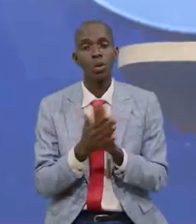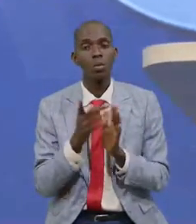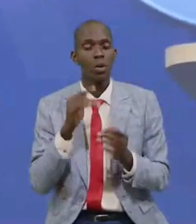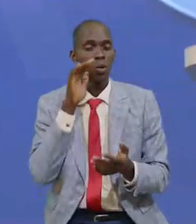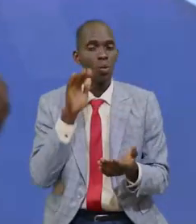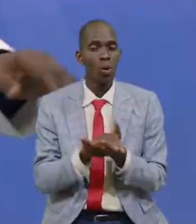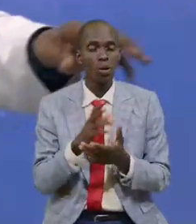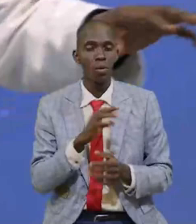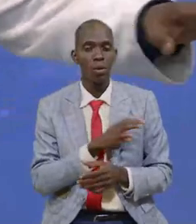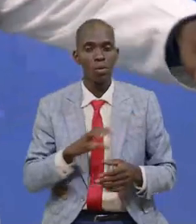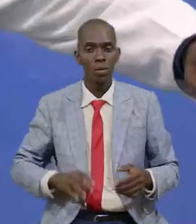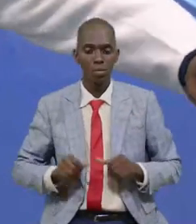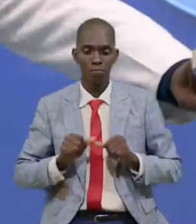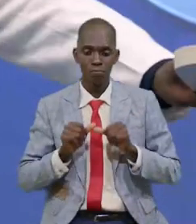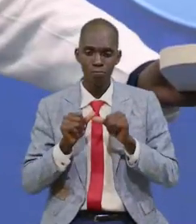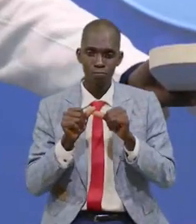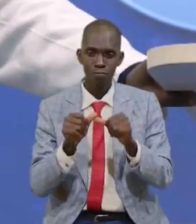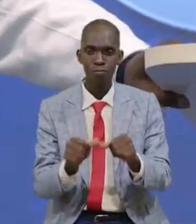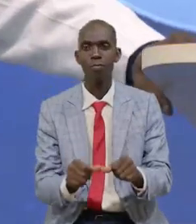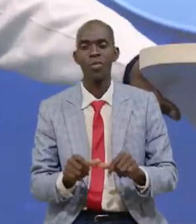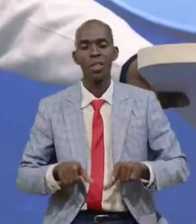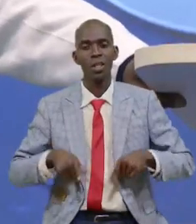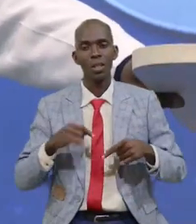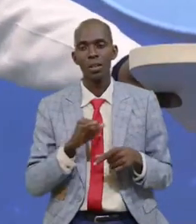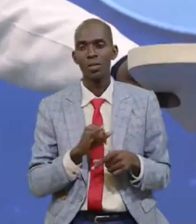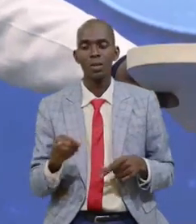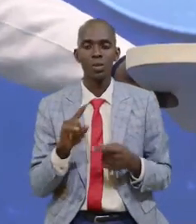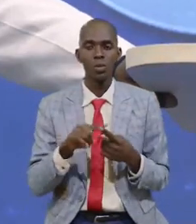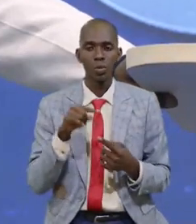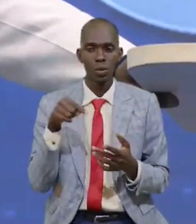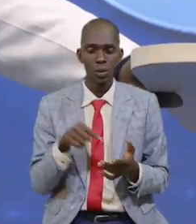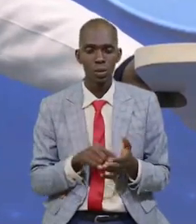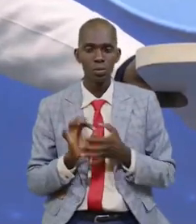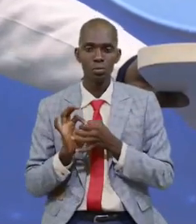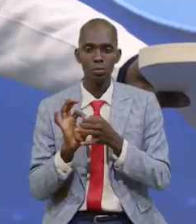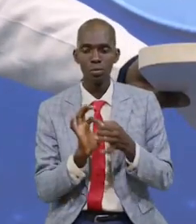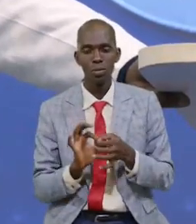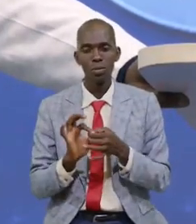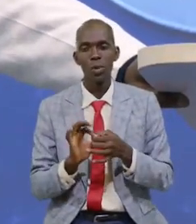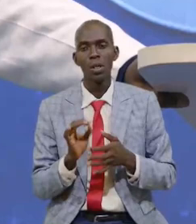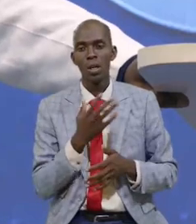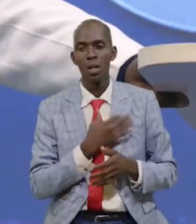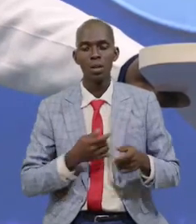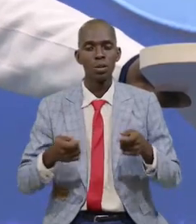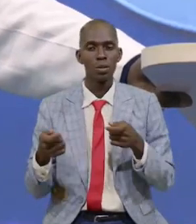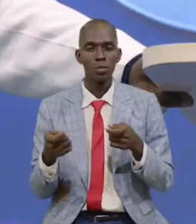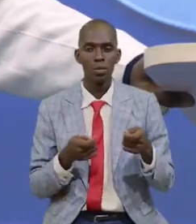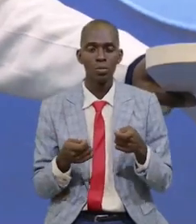l'épouse de Christ, vivre perpétuellement à cette compagnie